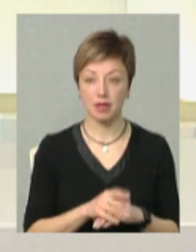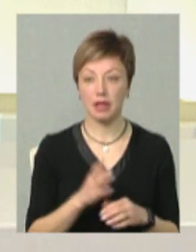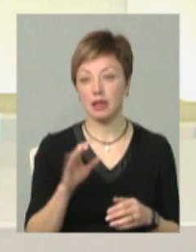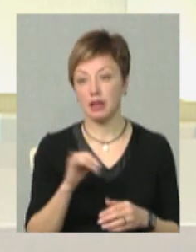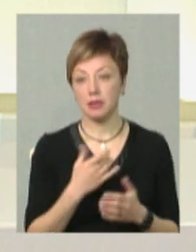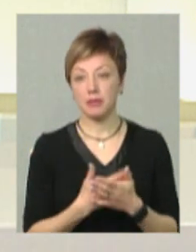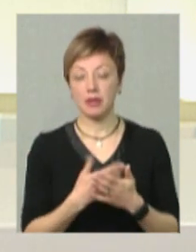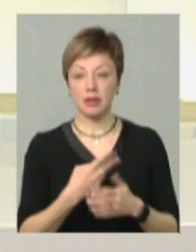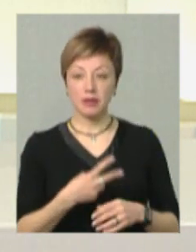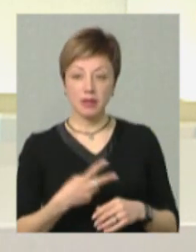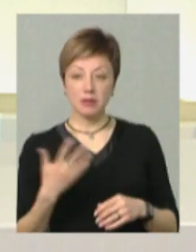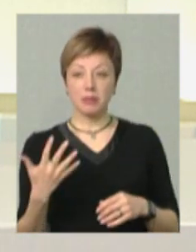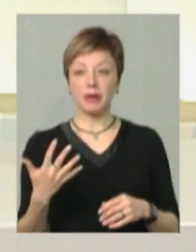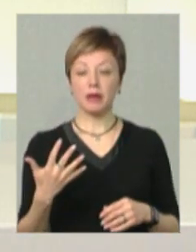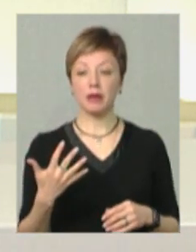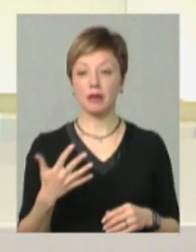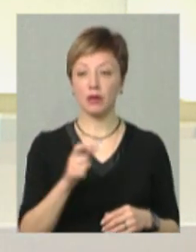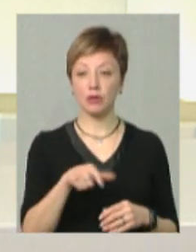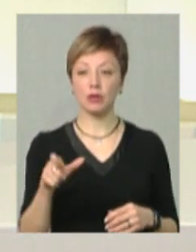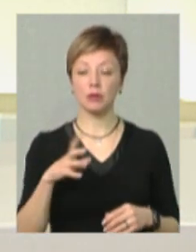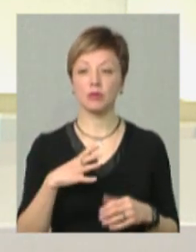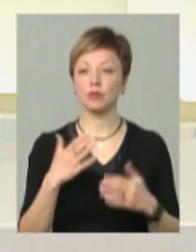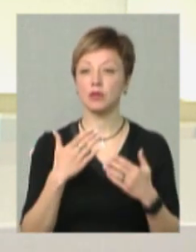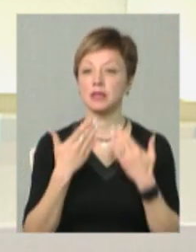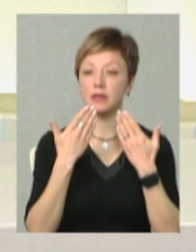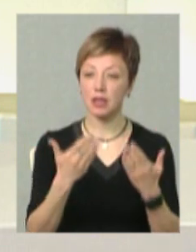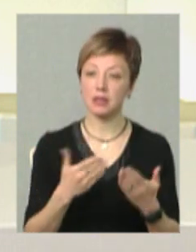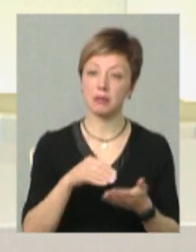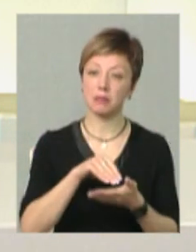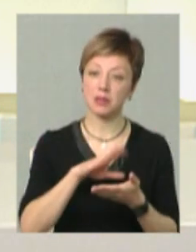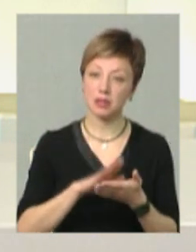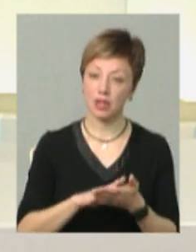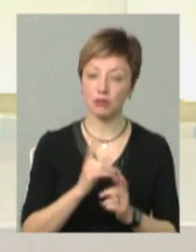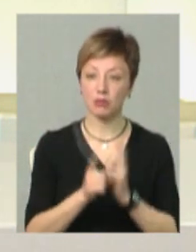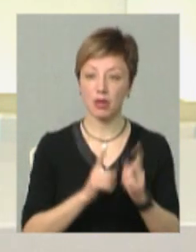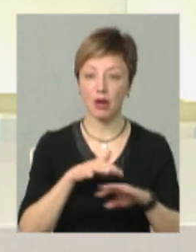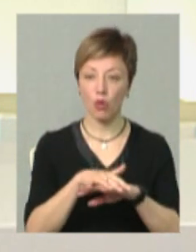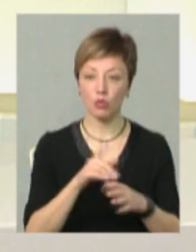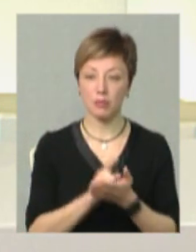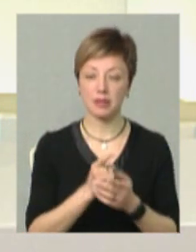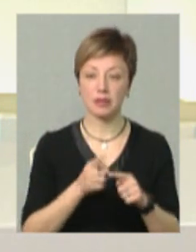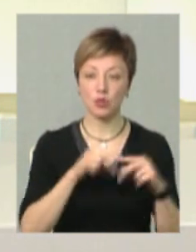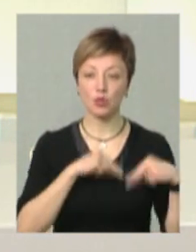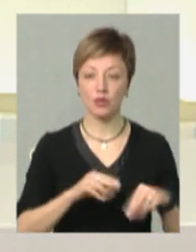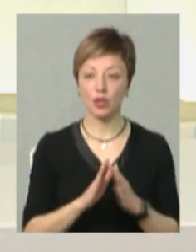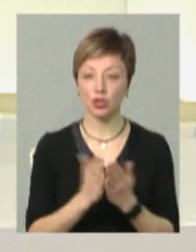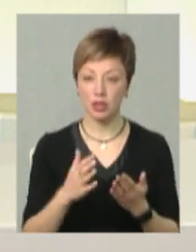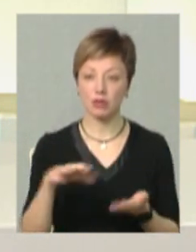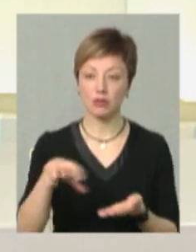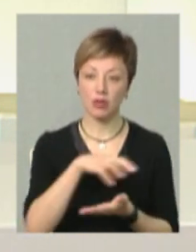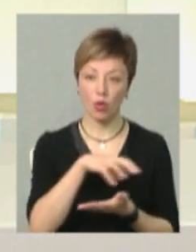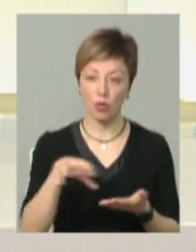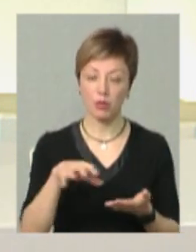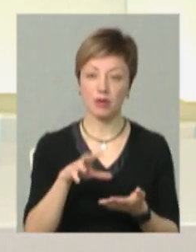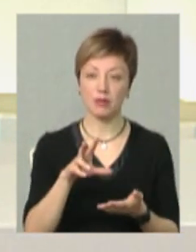порядка 25, це коли особи зверталися за призначенням чи за перерахунком пенсії, то також ці трудові книжки оцифрувалися вже,